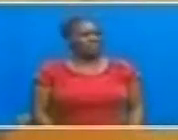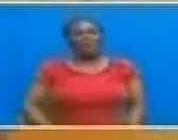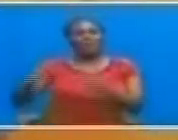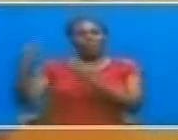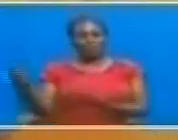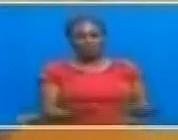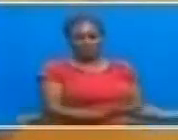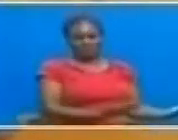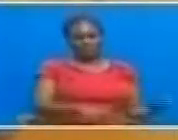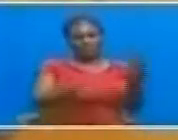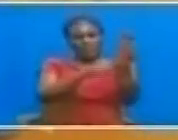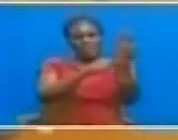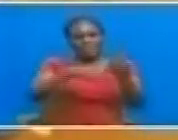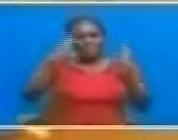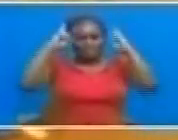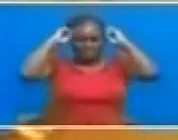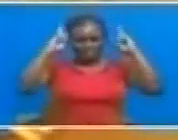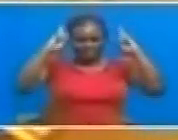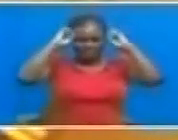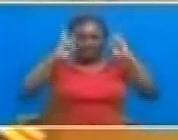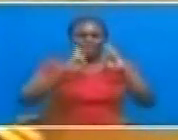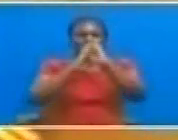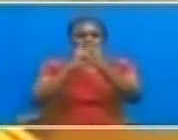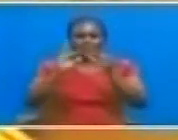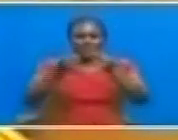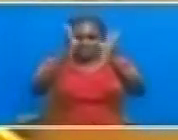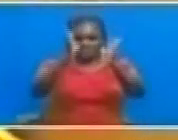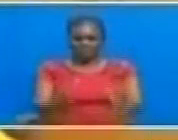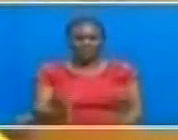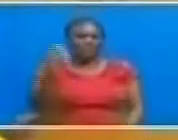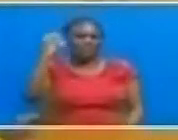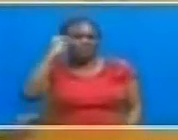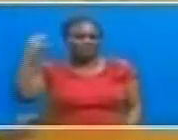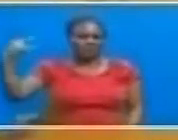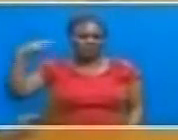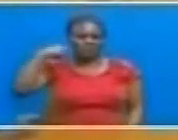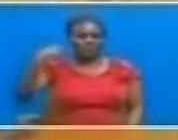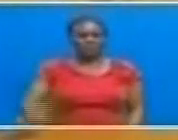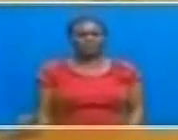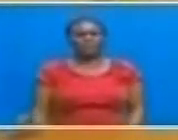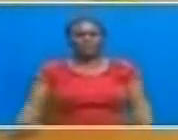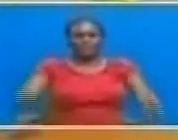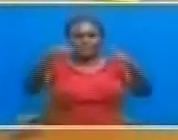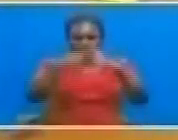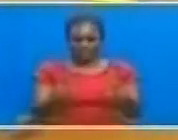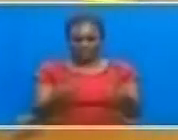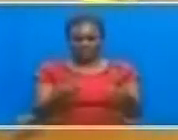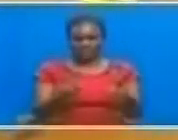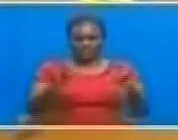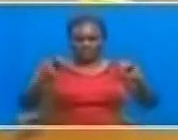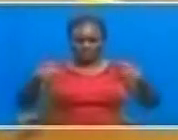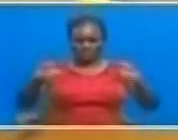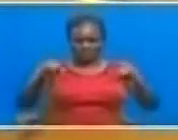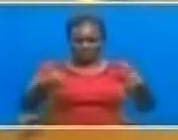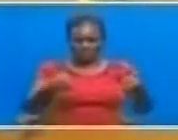Karibu kwa taarifa zetu, naitwa Mashirima Kapombe na mtangazaji wa ishara ni Meresha Awiti. Tunaanza taarifa zetu kwa habari